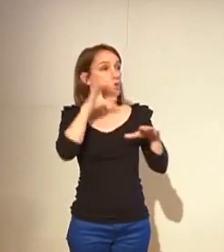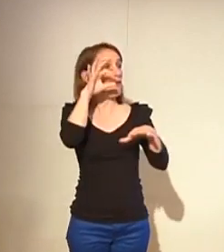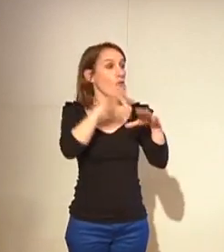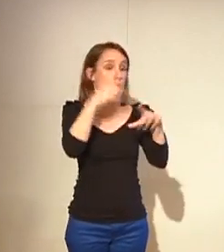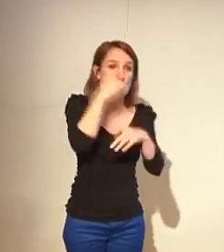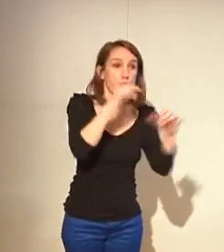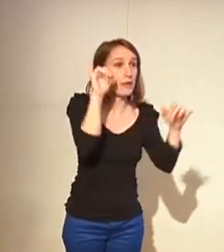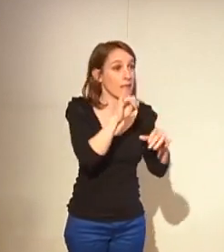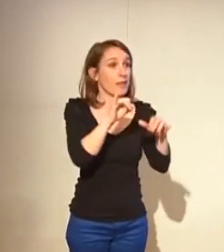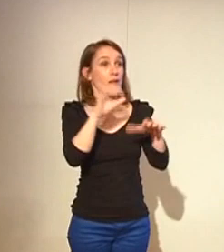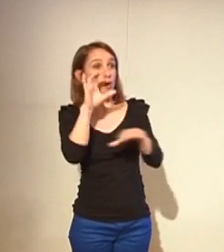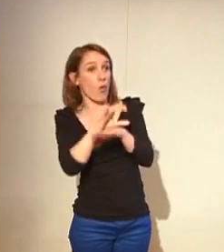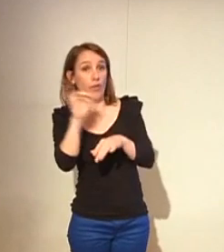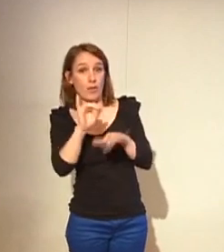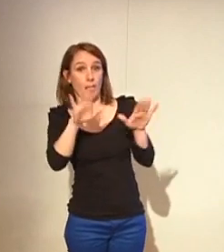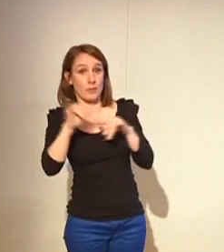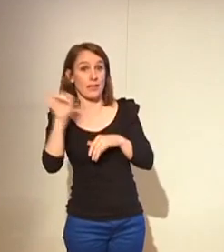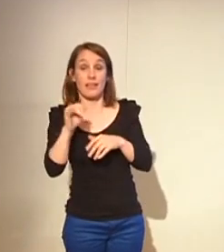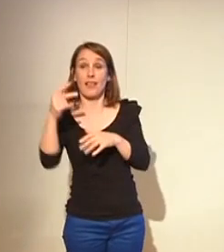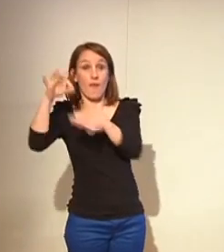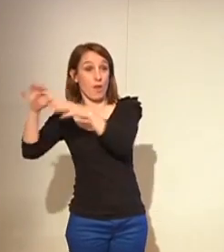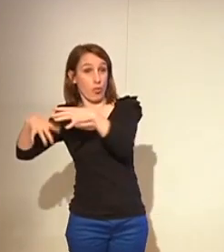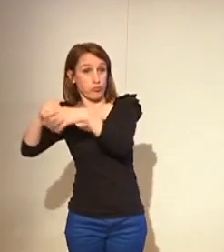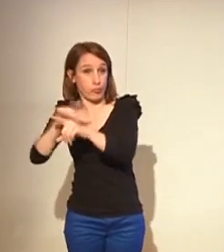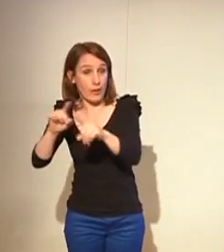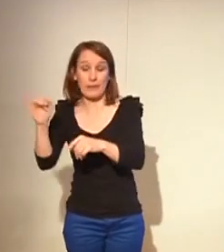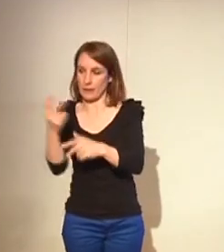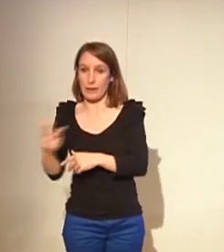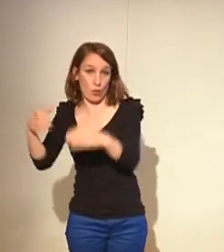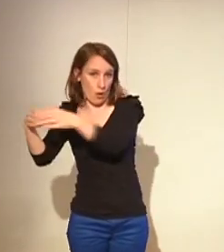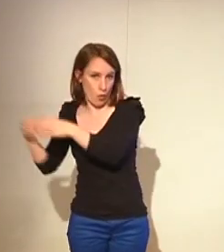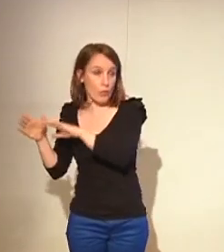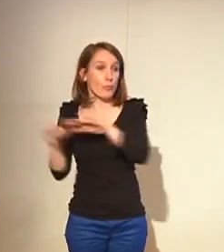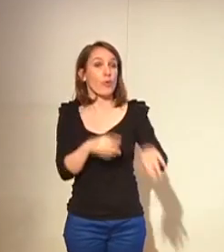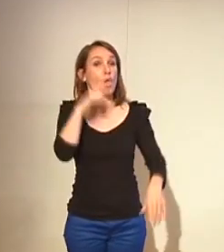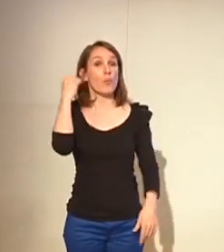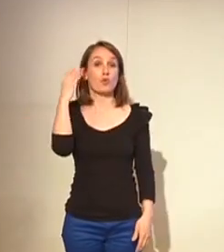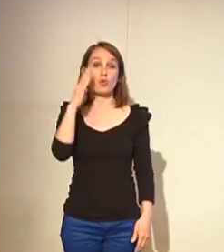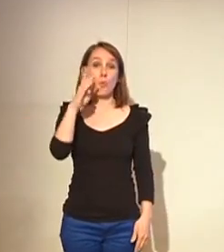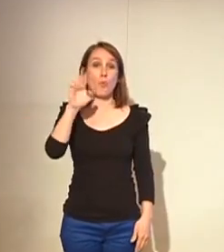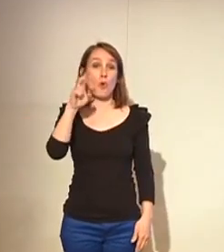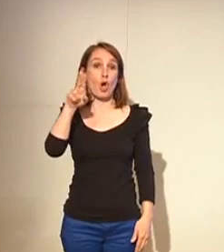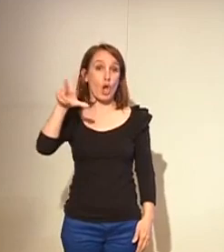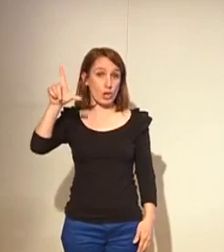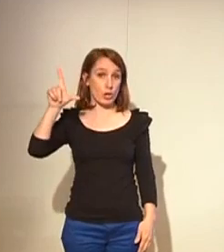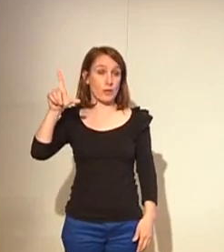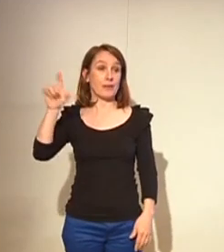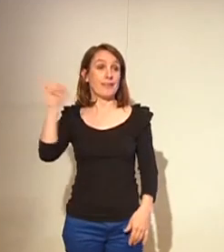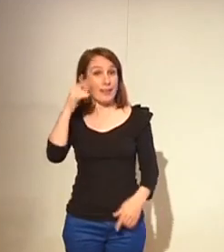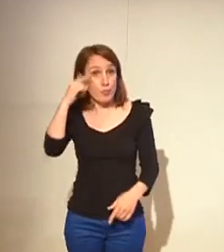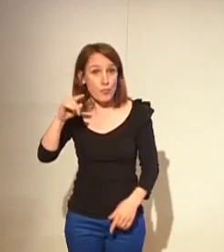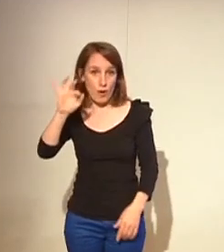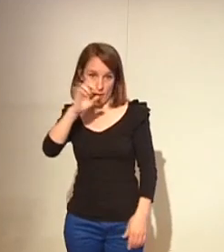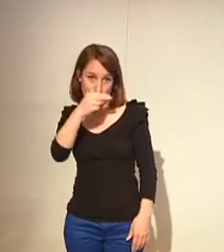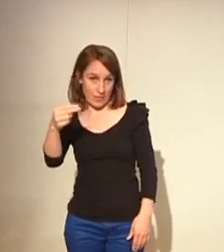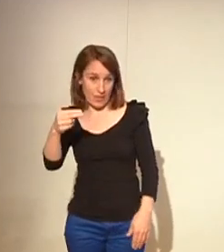s'abstient qui ne prend pas part au vote les trois autres groupes et pour Monsieur breu qui est pour le Front National qui